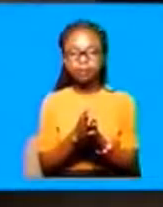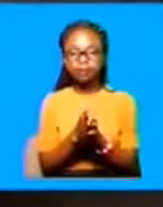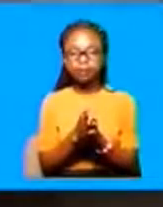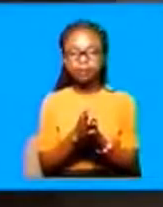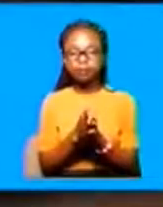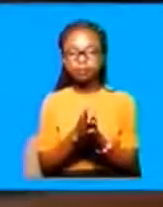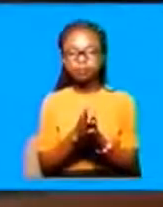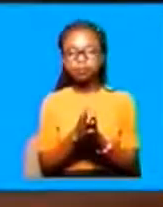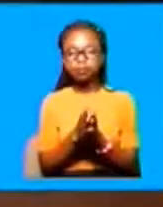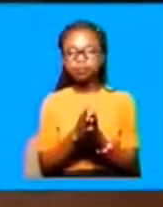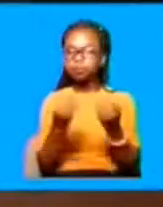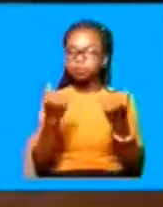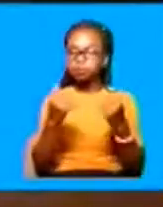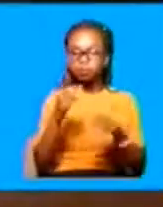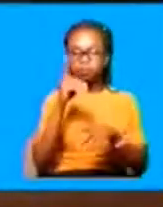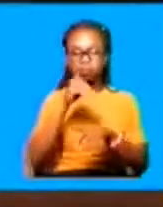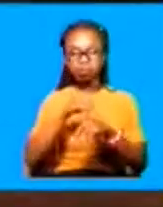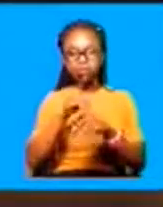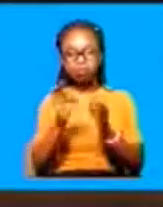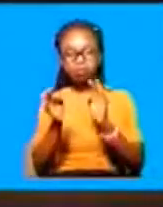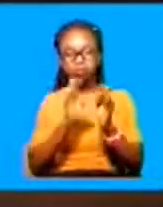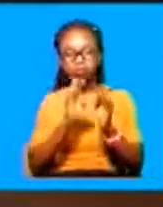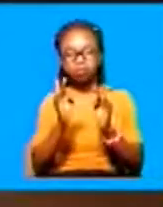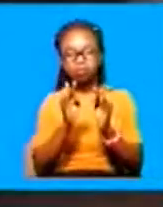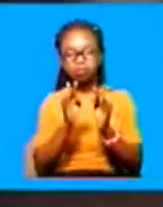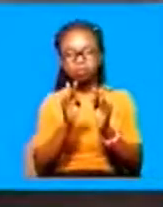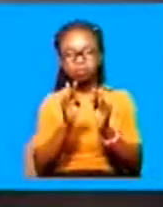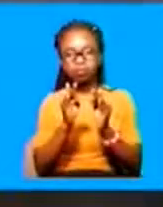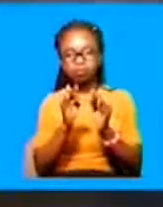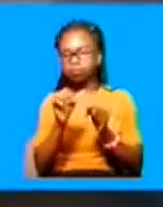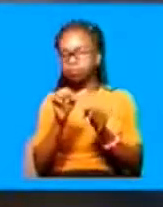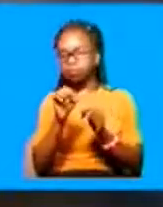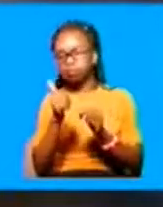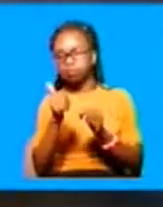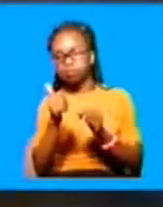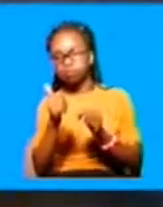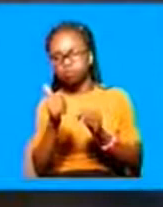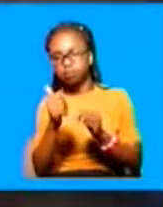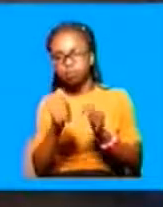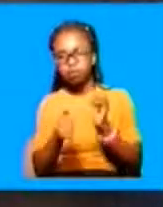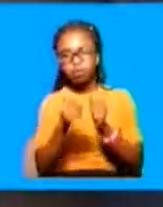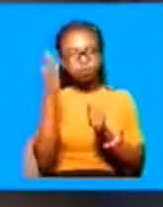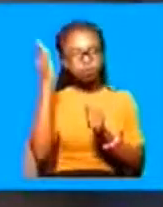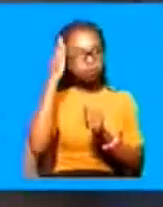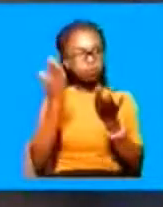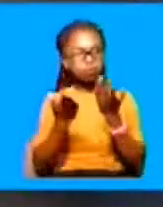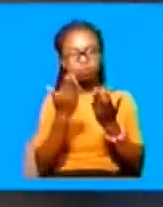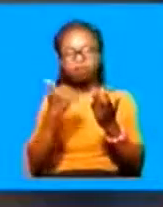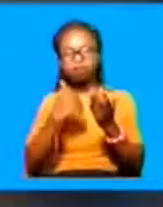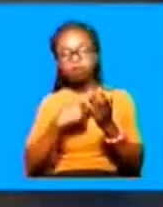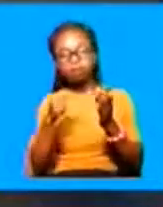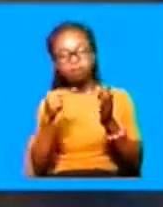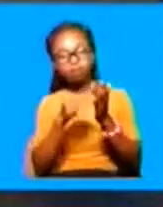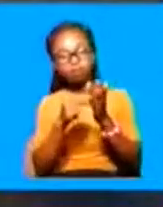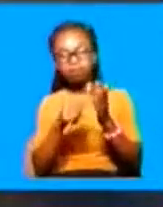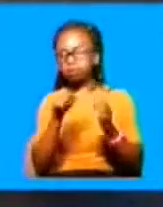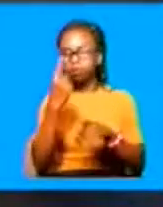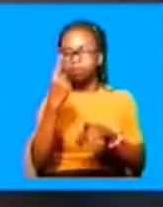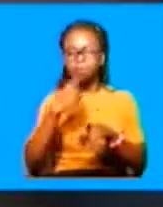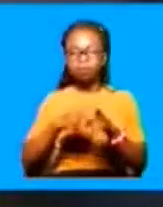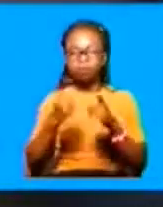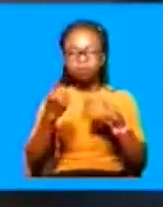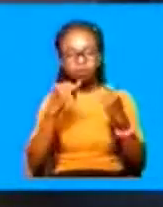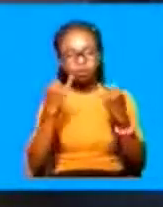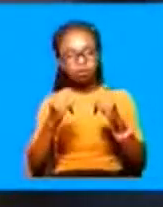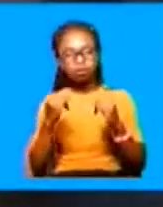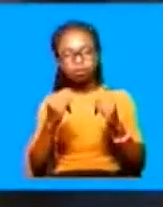To en dakteche do temo kopo ofwenyo pek moro sa nyuol, mong'eyo ni nyalo bedo gi effect kuom nyithindo ndalo mabiro,